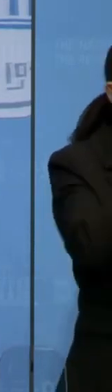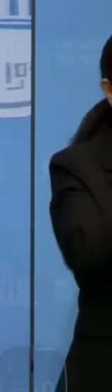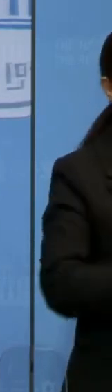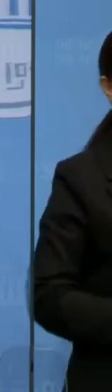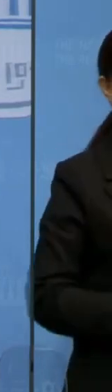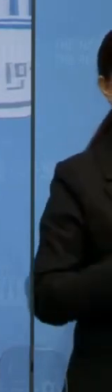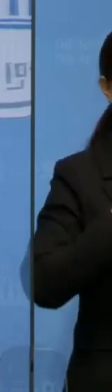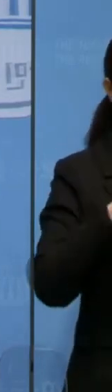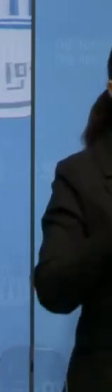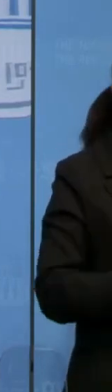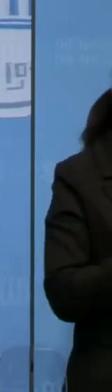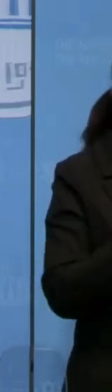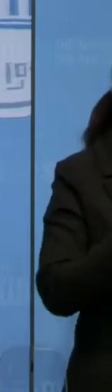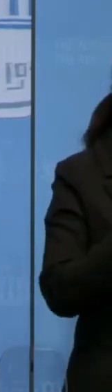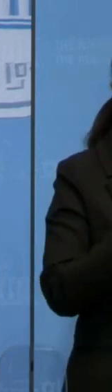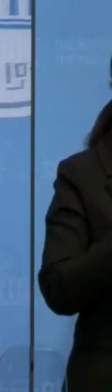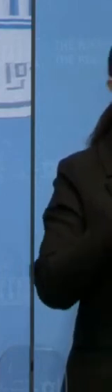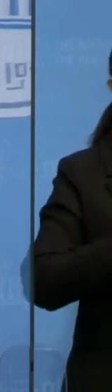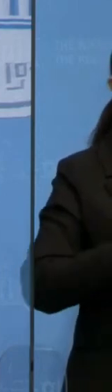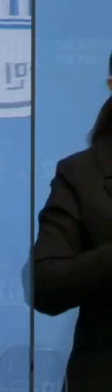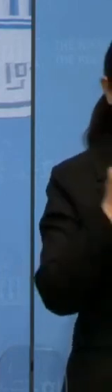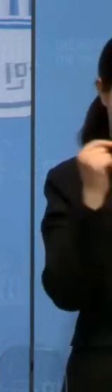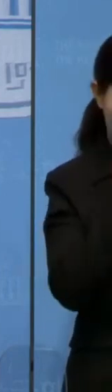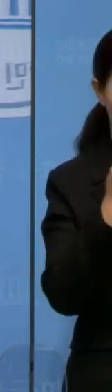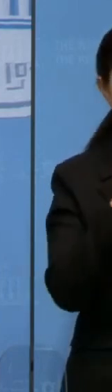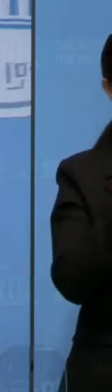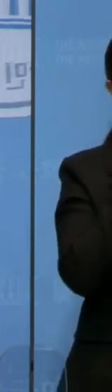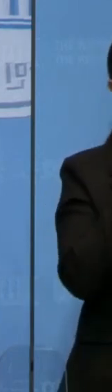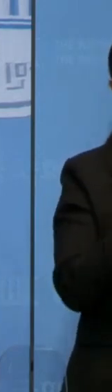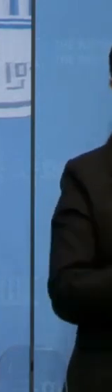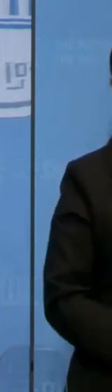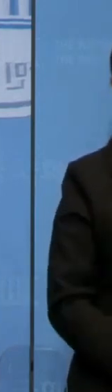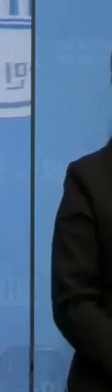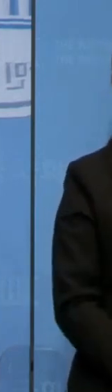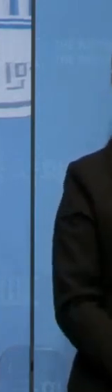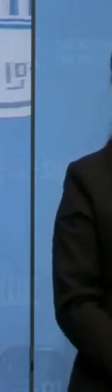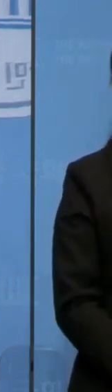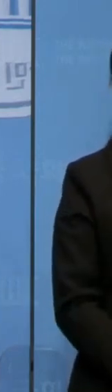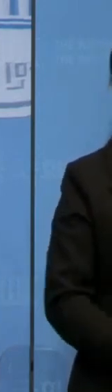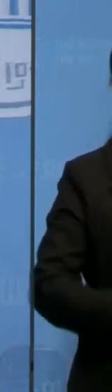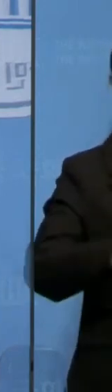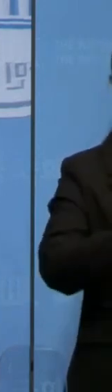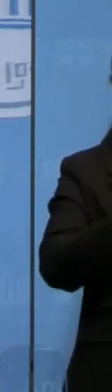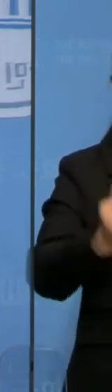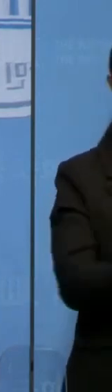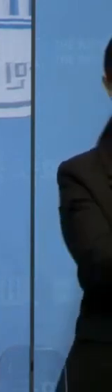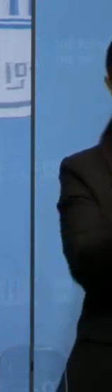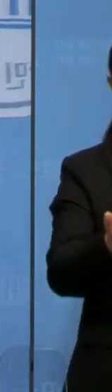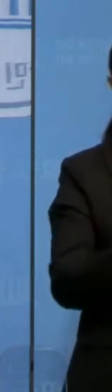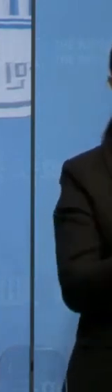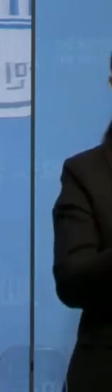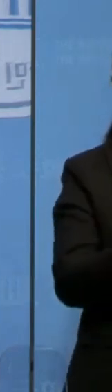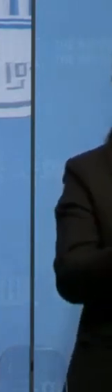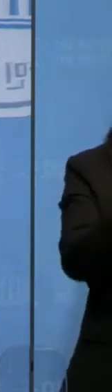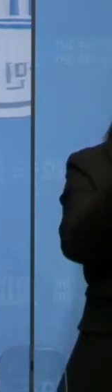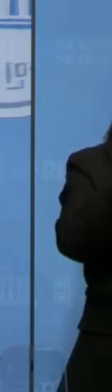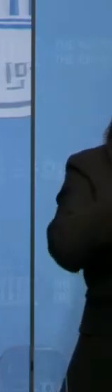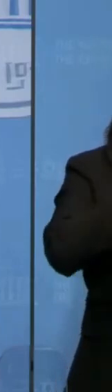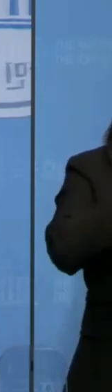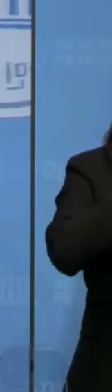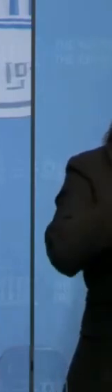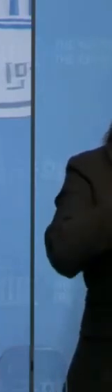화물의 엄격하지 못했습니다 국민께 서 주신 엄중한